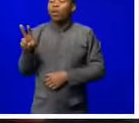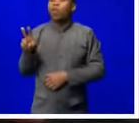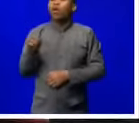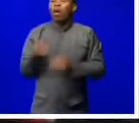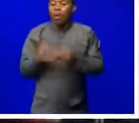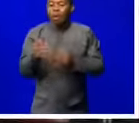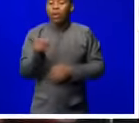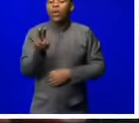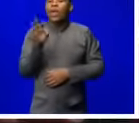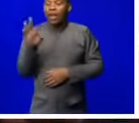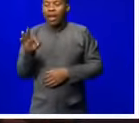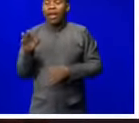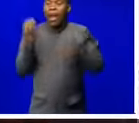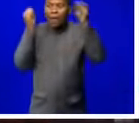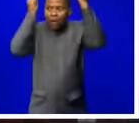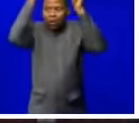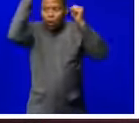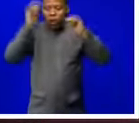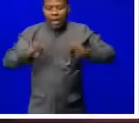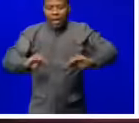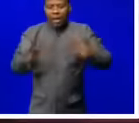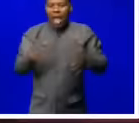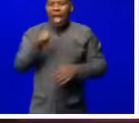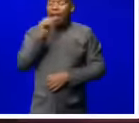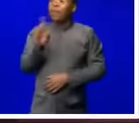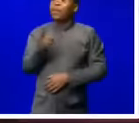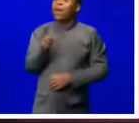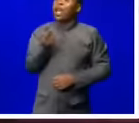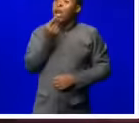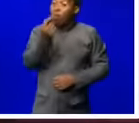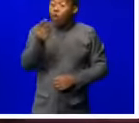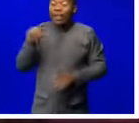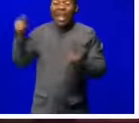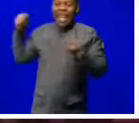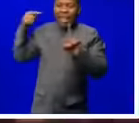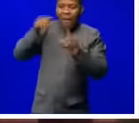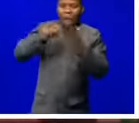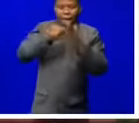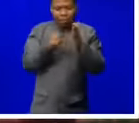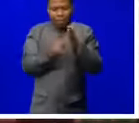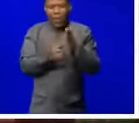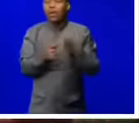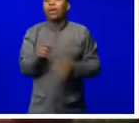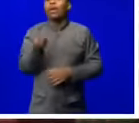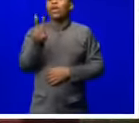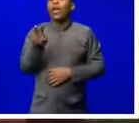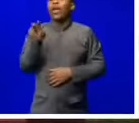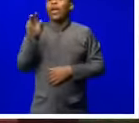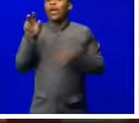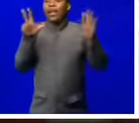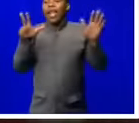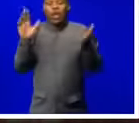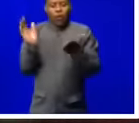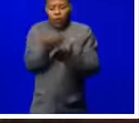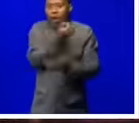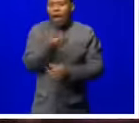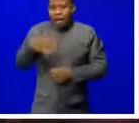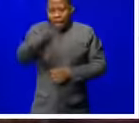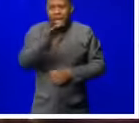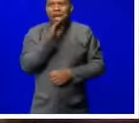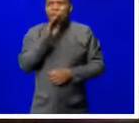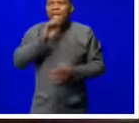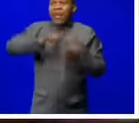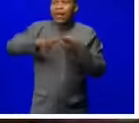leYoung Buffaloes Mandla Stofu Dlamini uthi leli cembu ke libuke ukuthi batholele okungenani emaphuzu la 28 esigabeni sekuqala